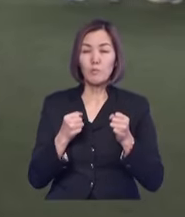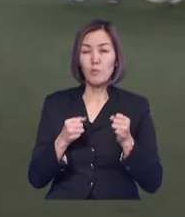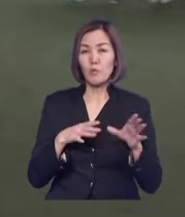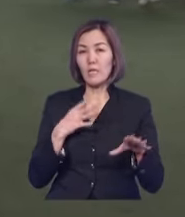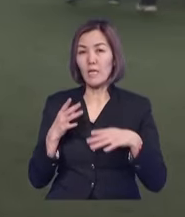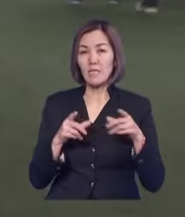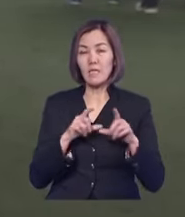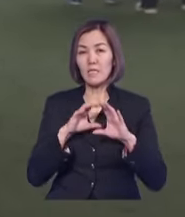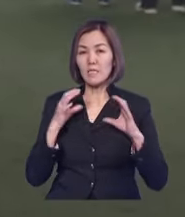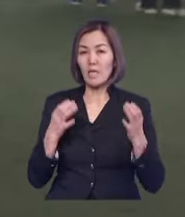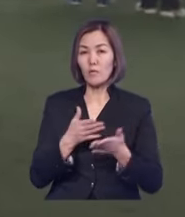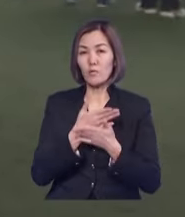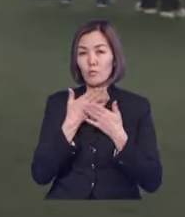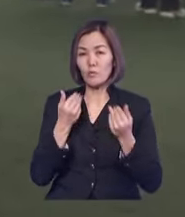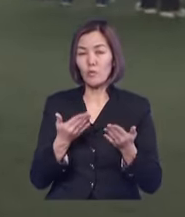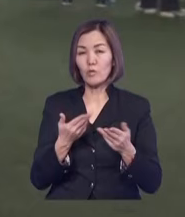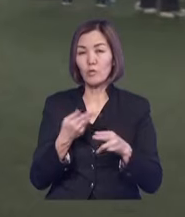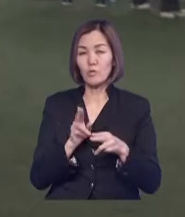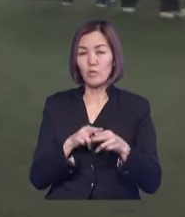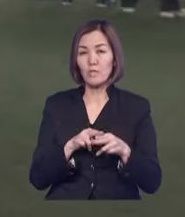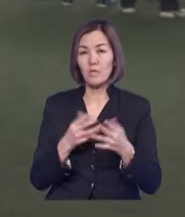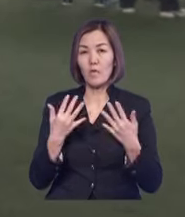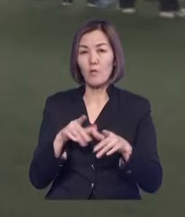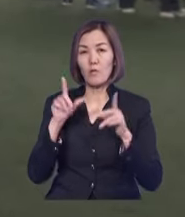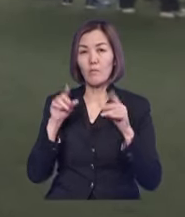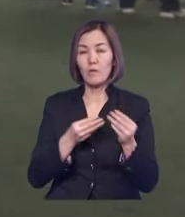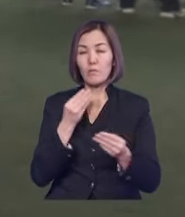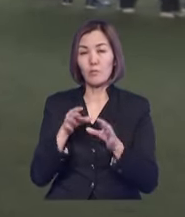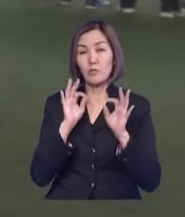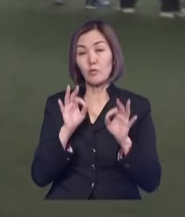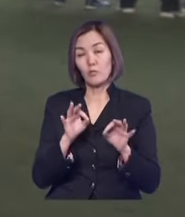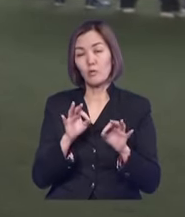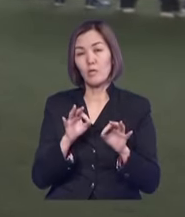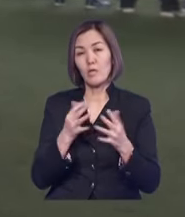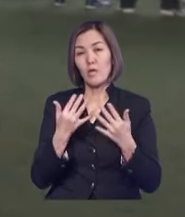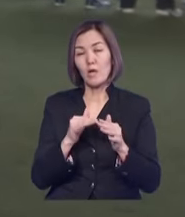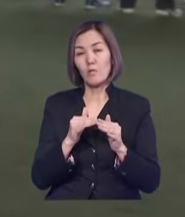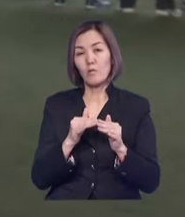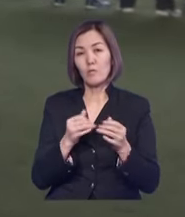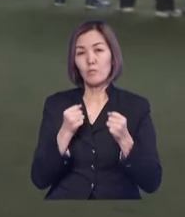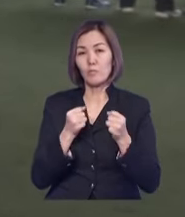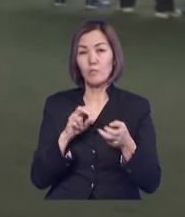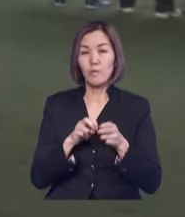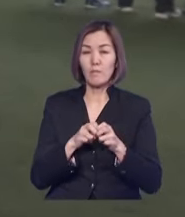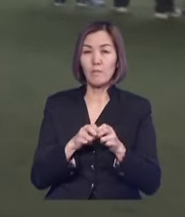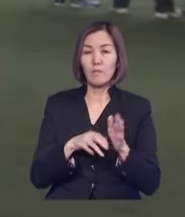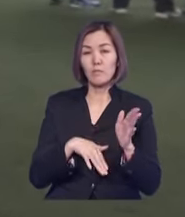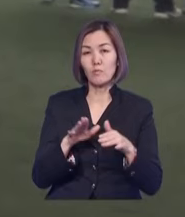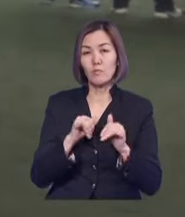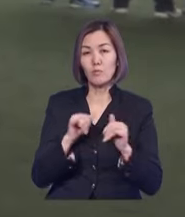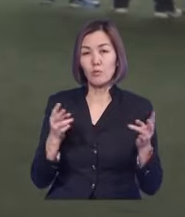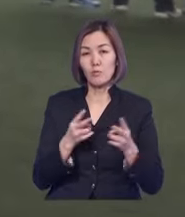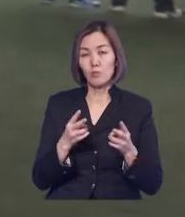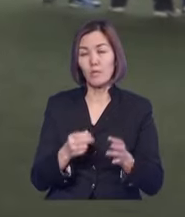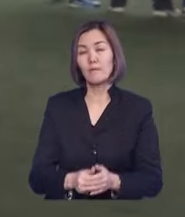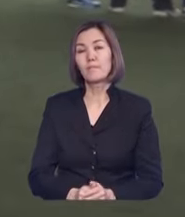жоқ қазір. Соған енді мүмкін ауылға барып ойнасақ тіпті жақсы болатын ба еді. Сол ауылдағы спорт мәселесін көтеріп алсақ